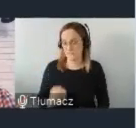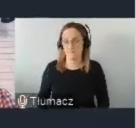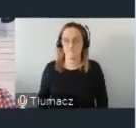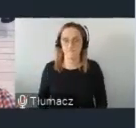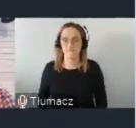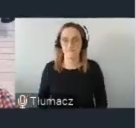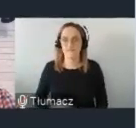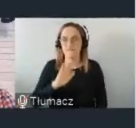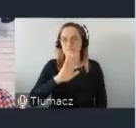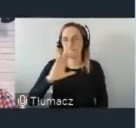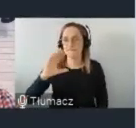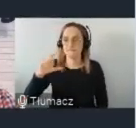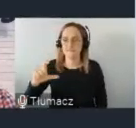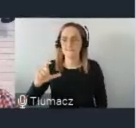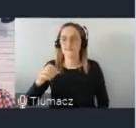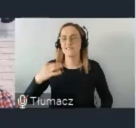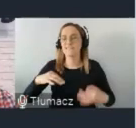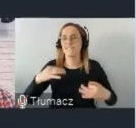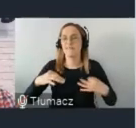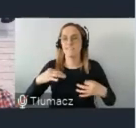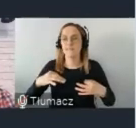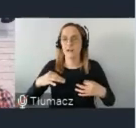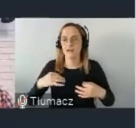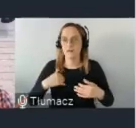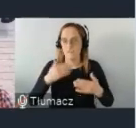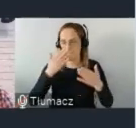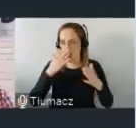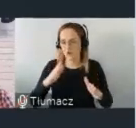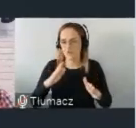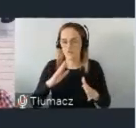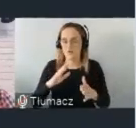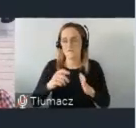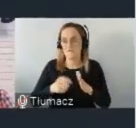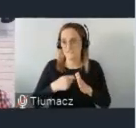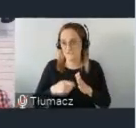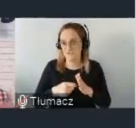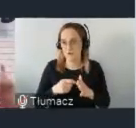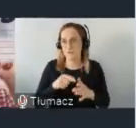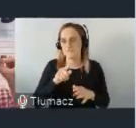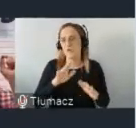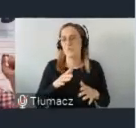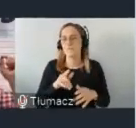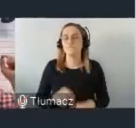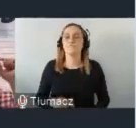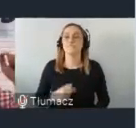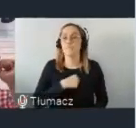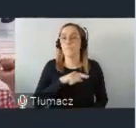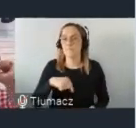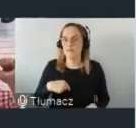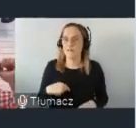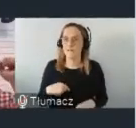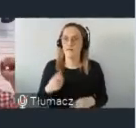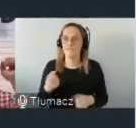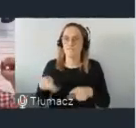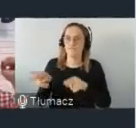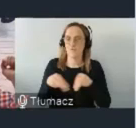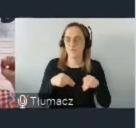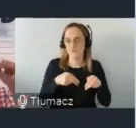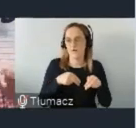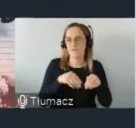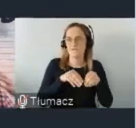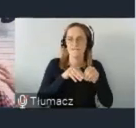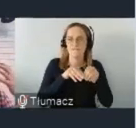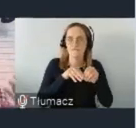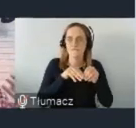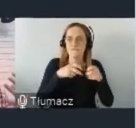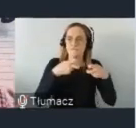Czy BBC Cywilizacja. Jeszcze raz pokazuję filmik w sklepie Google pod tą nazwą. A my wróćmy na chwilę do wirtualnej rzeczywistości,